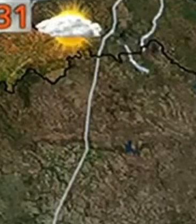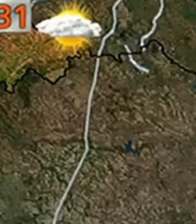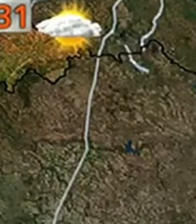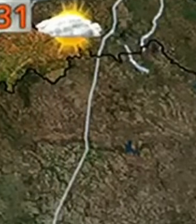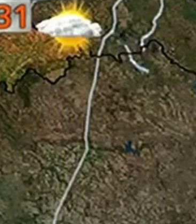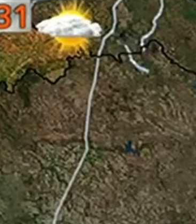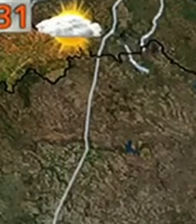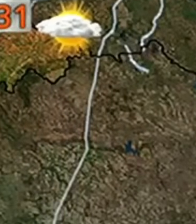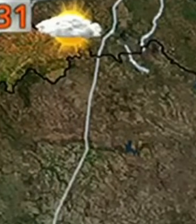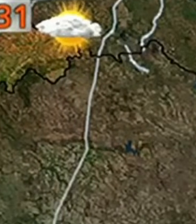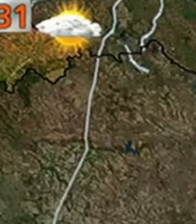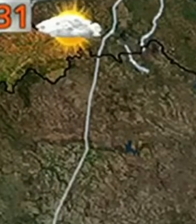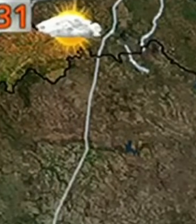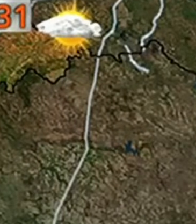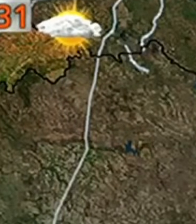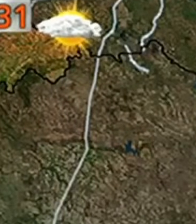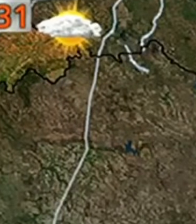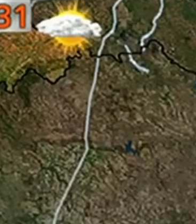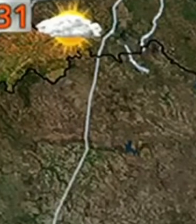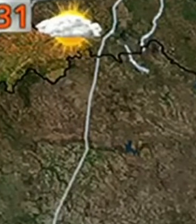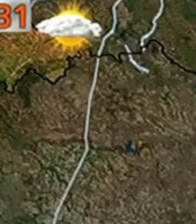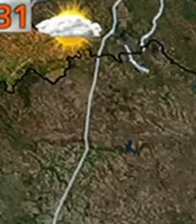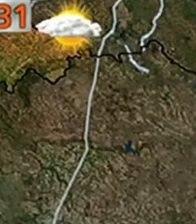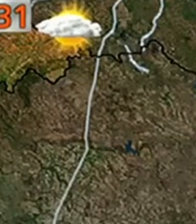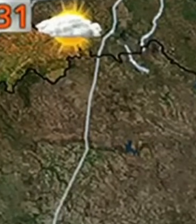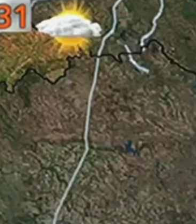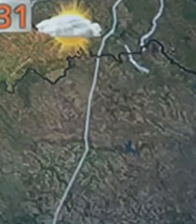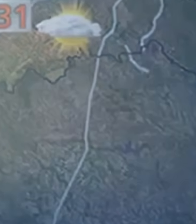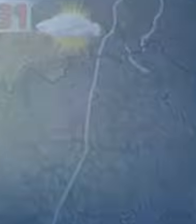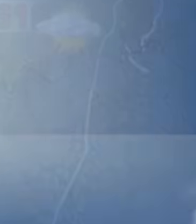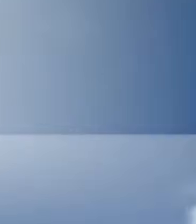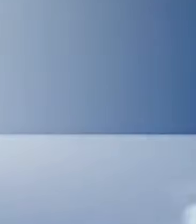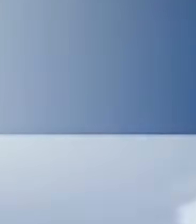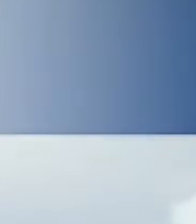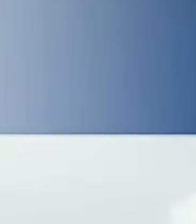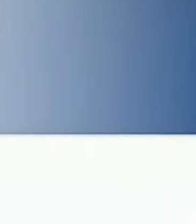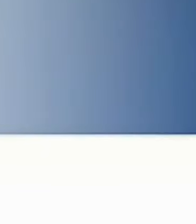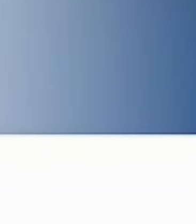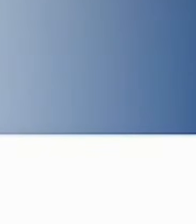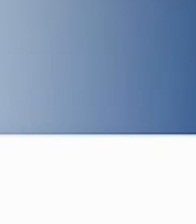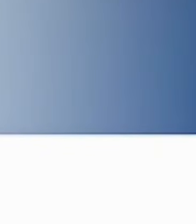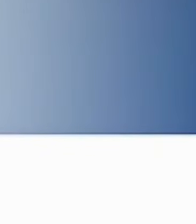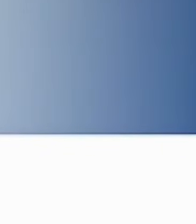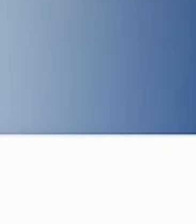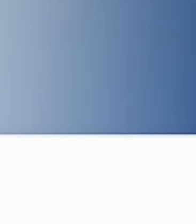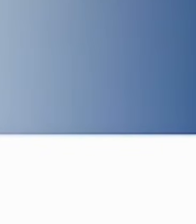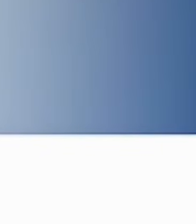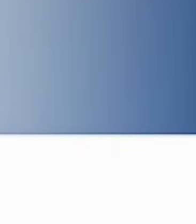bjale hono go tša go nna setlogolo sa babina Tau ke re mmogo